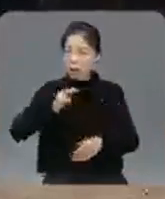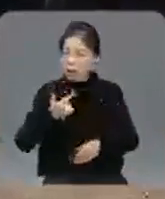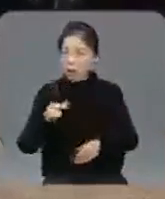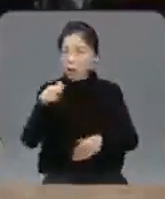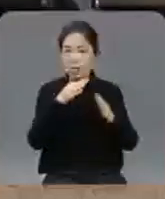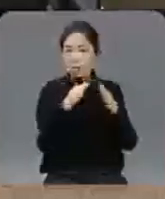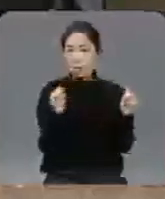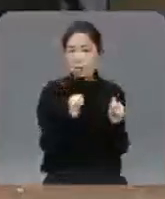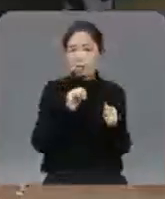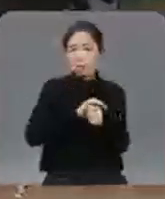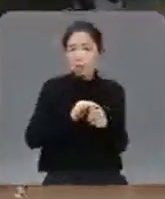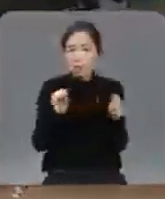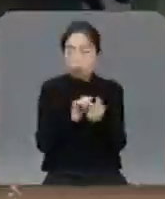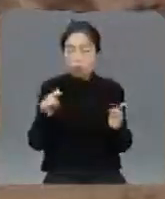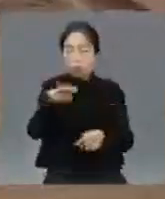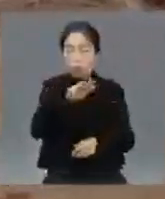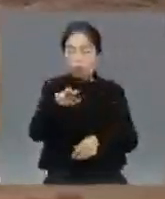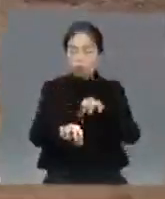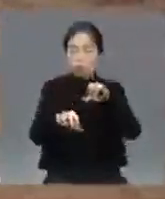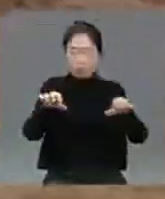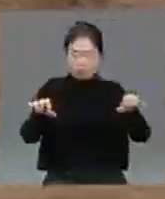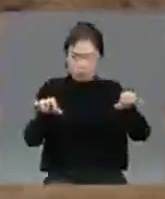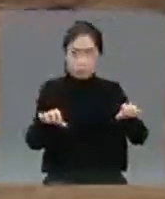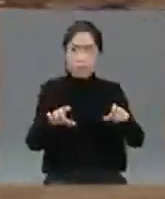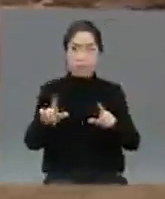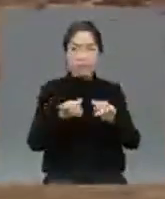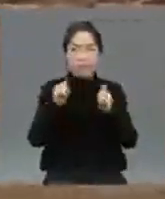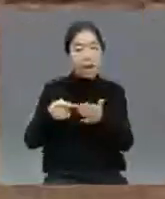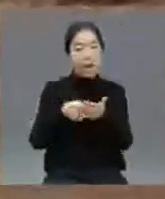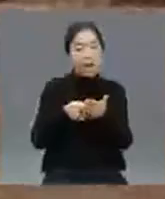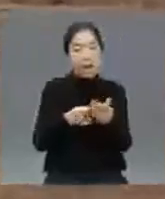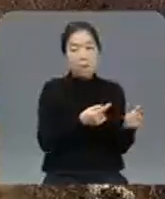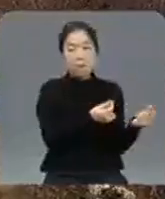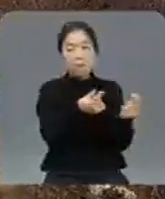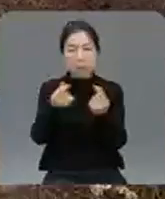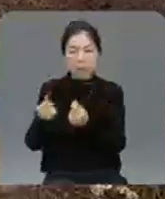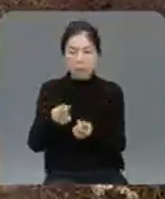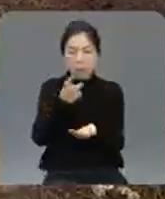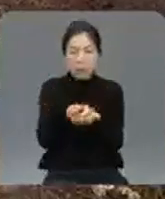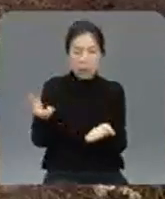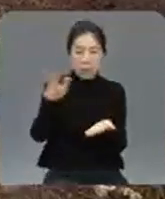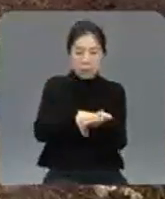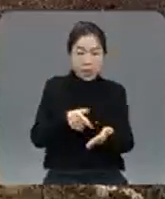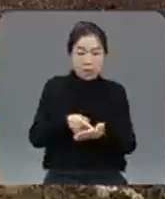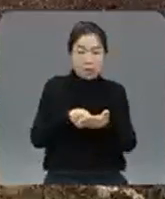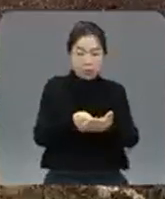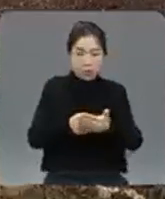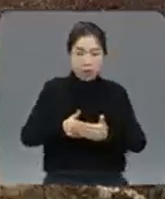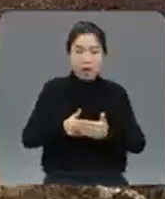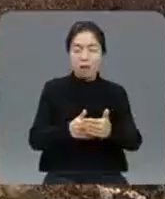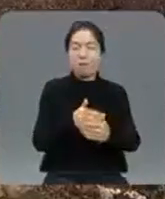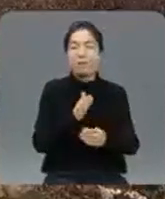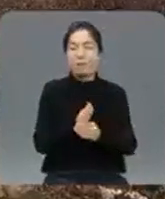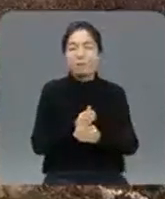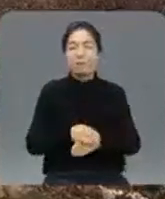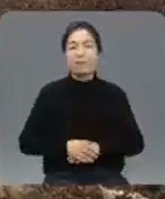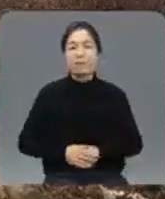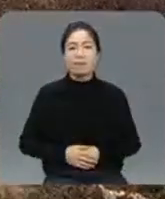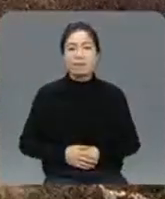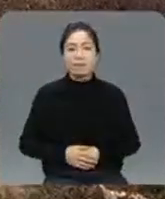전북과 경북 등 전국 곳곳에서도 주민 발리로 비슷한 내용의 조례 추진이 따르고 있습니다 KBS